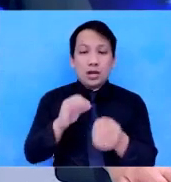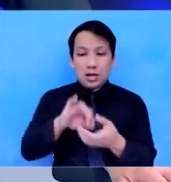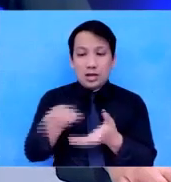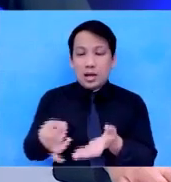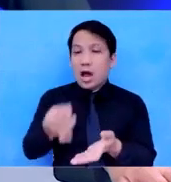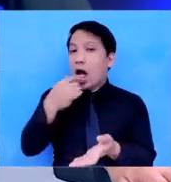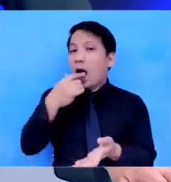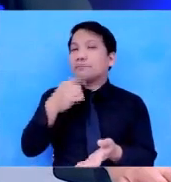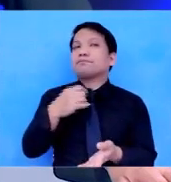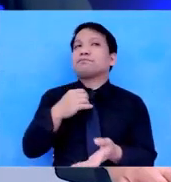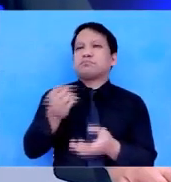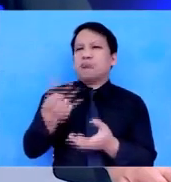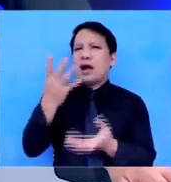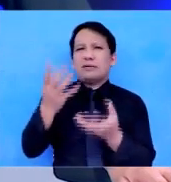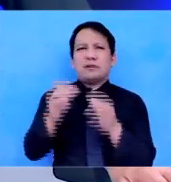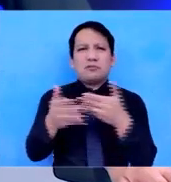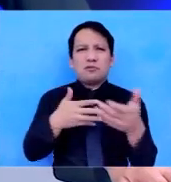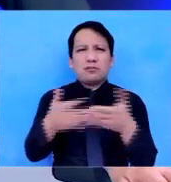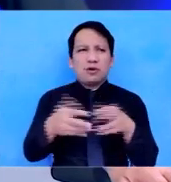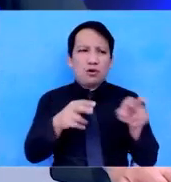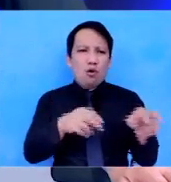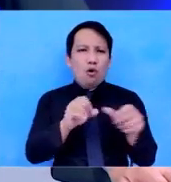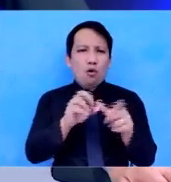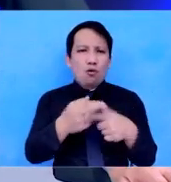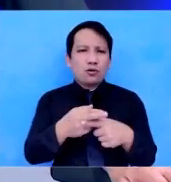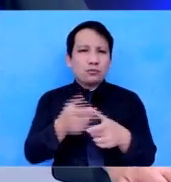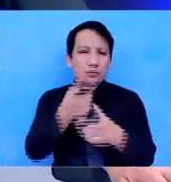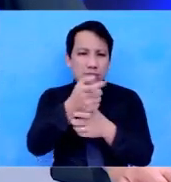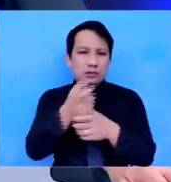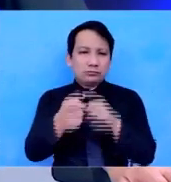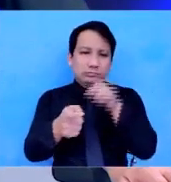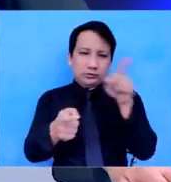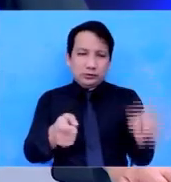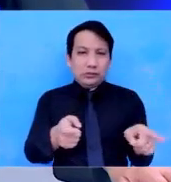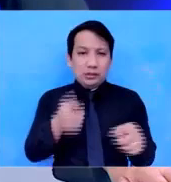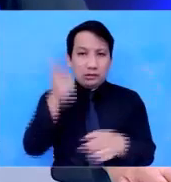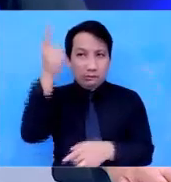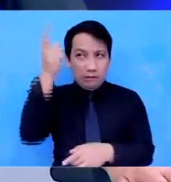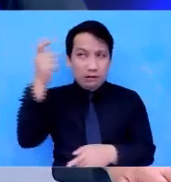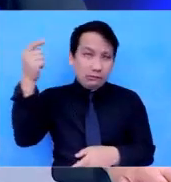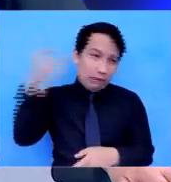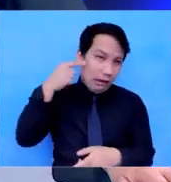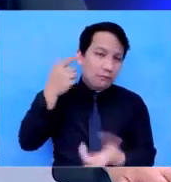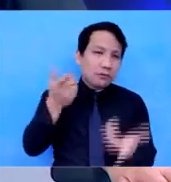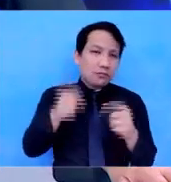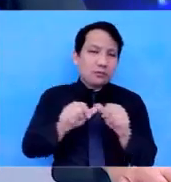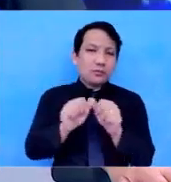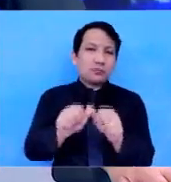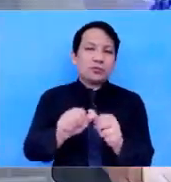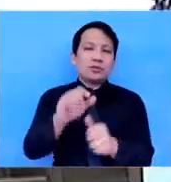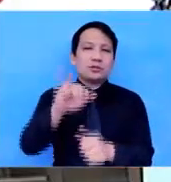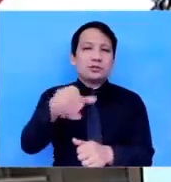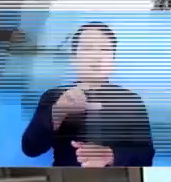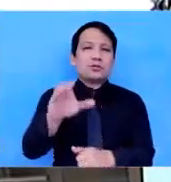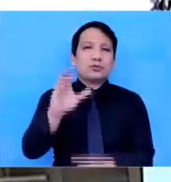paputok o kung mabibiktima ng ligaw na bala. Nasa frontline ng balitang yan, si JC Cosico.